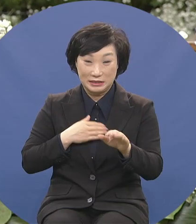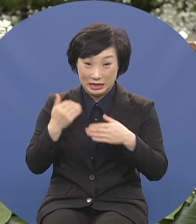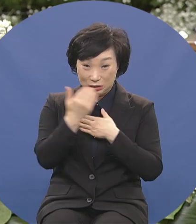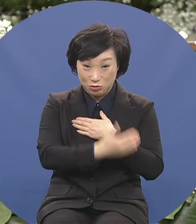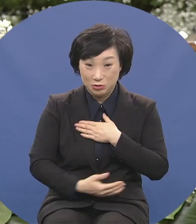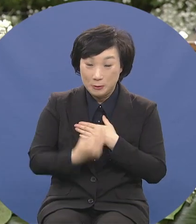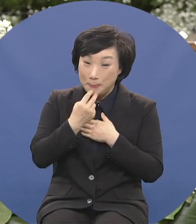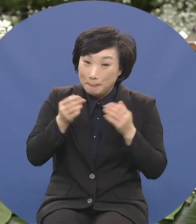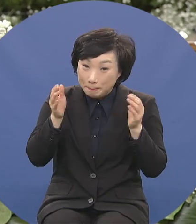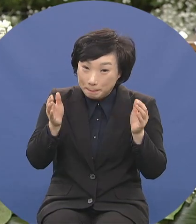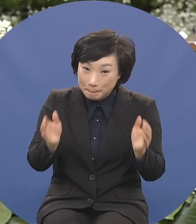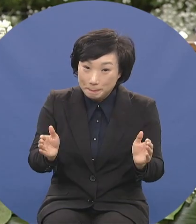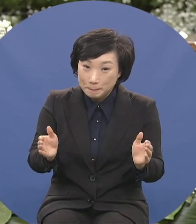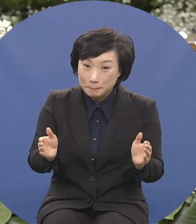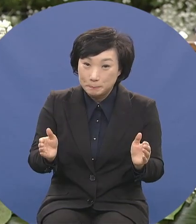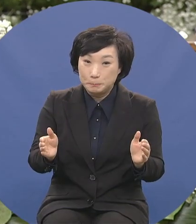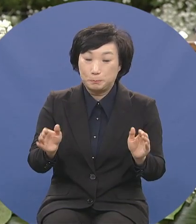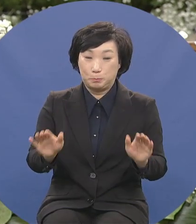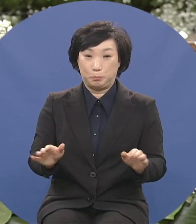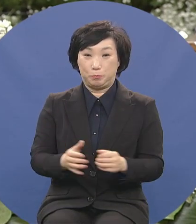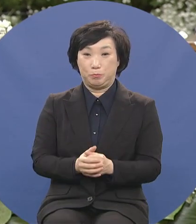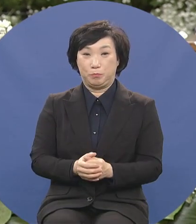육신이 있는 동안은,